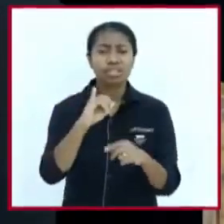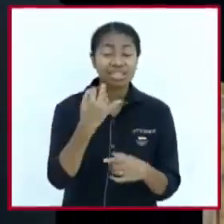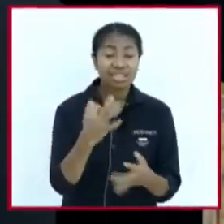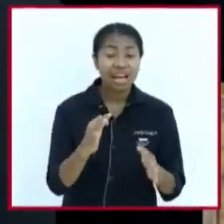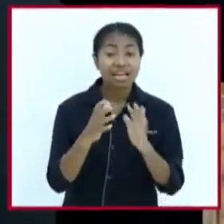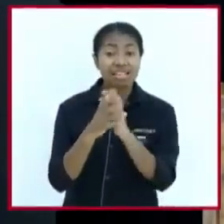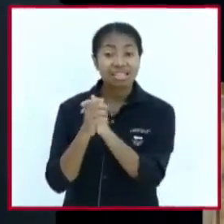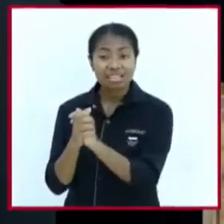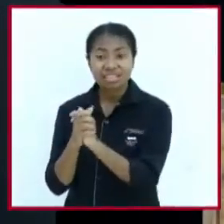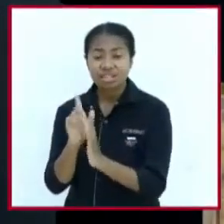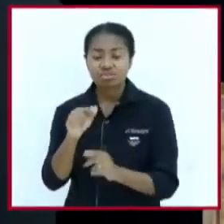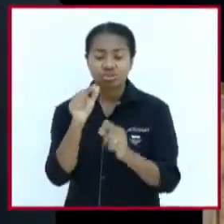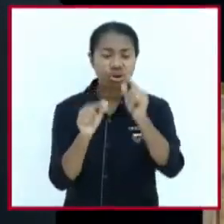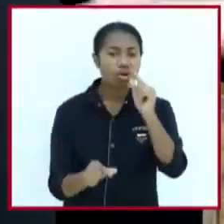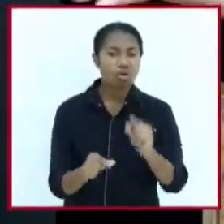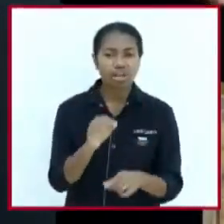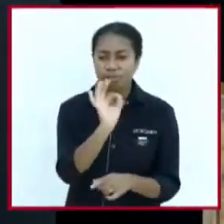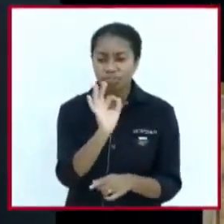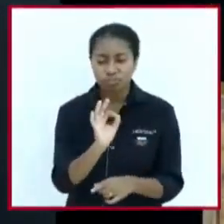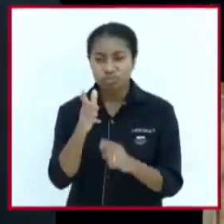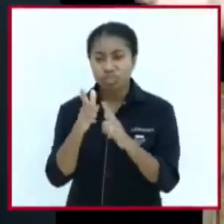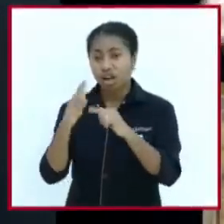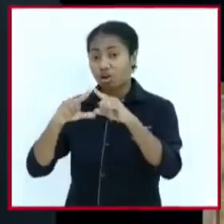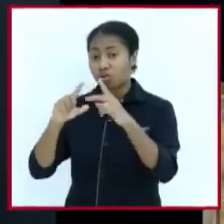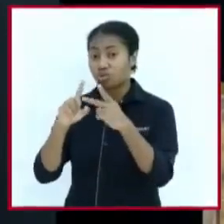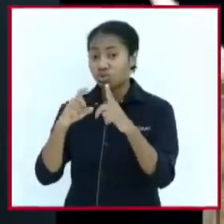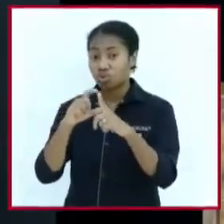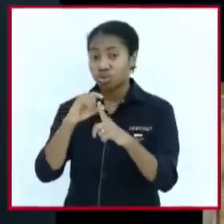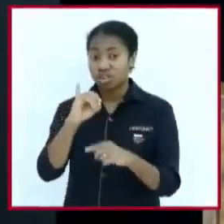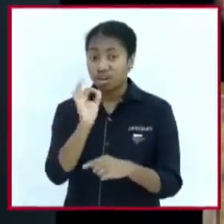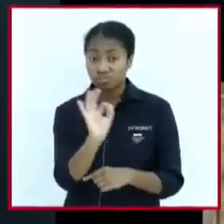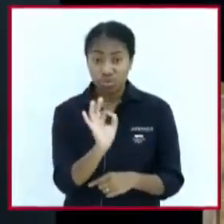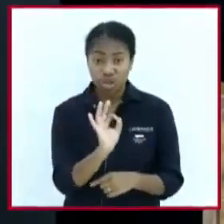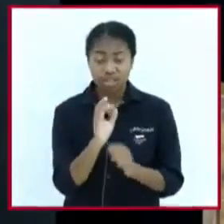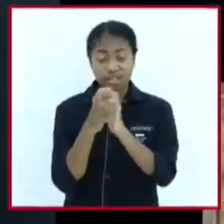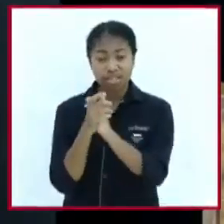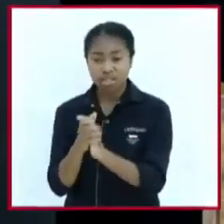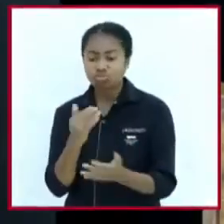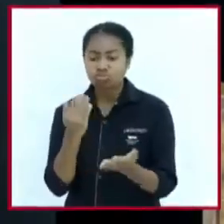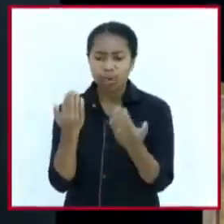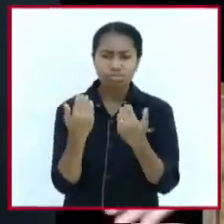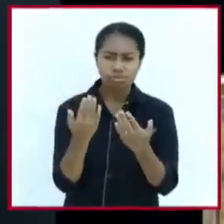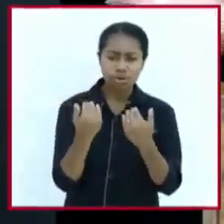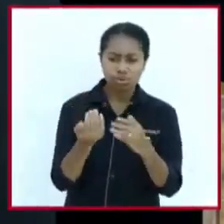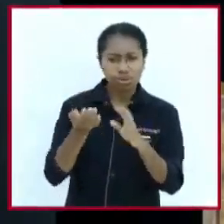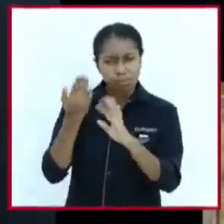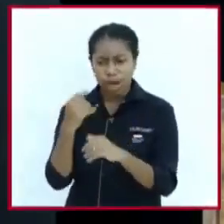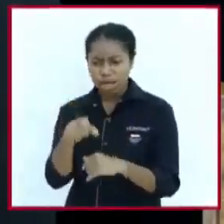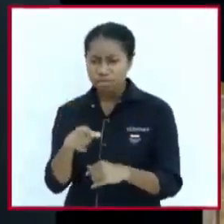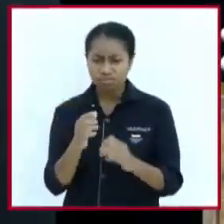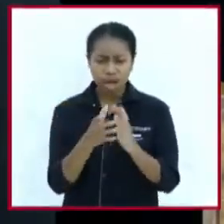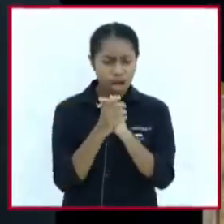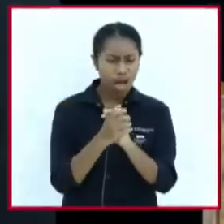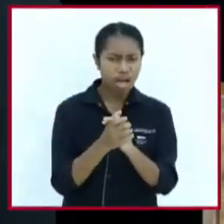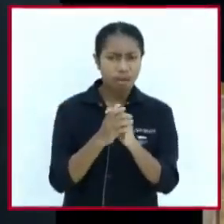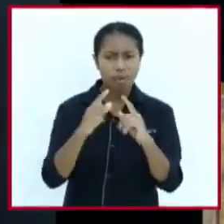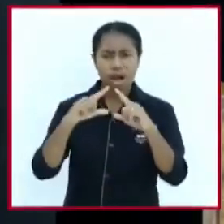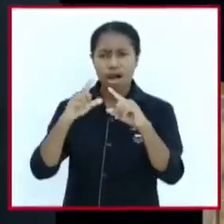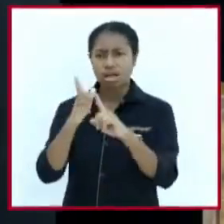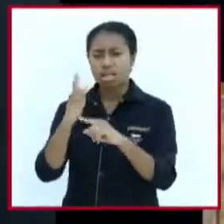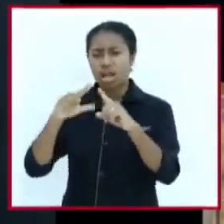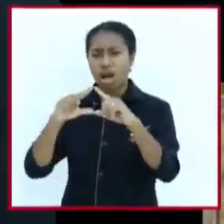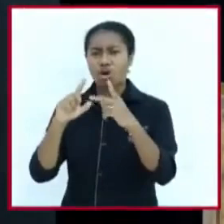orang Yahudi non-kristen itu mengajak kembali Ayo kembali kepada agama Yahudi untuk apa jadi